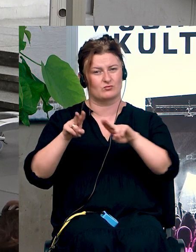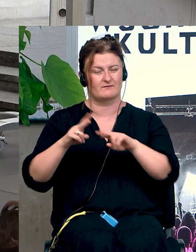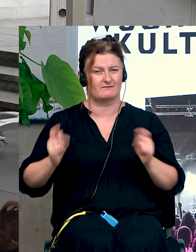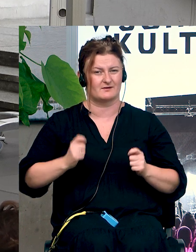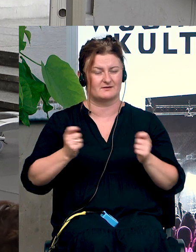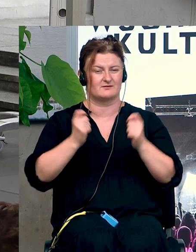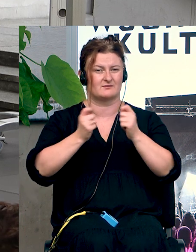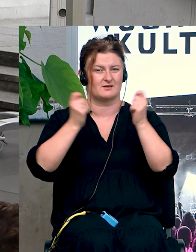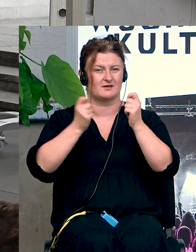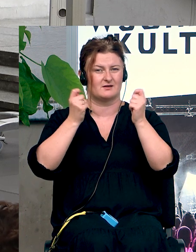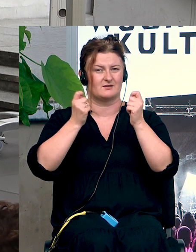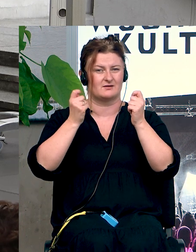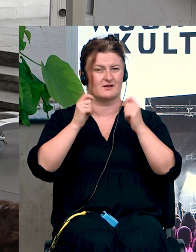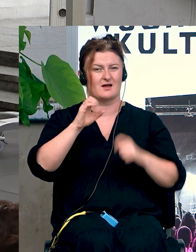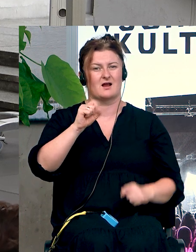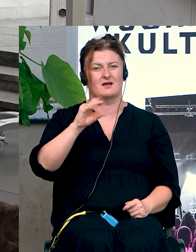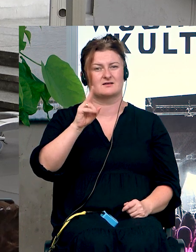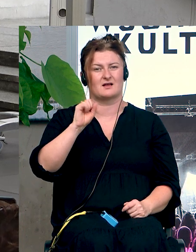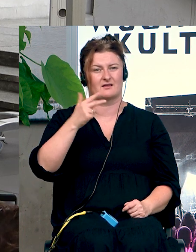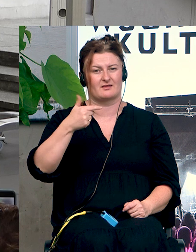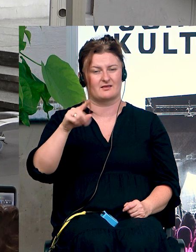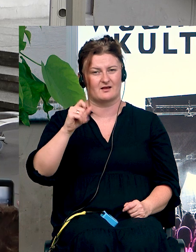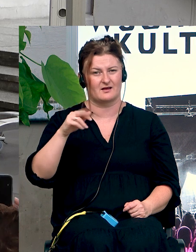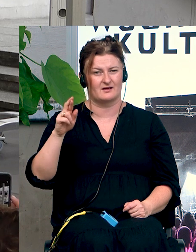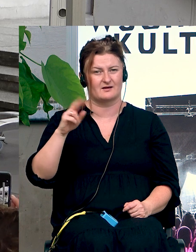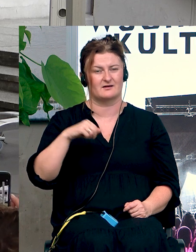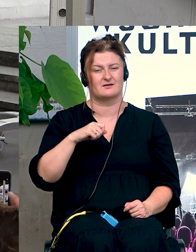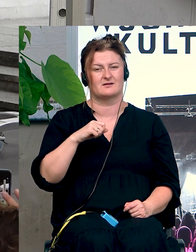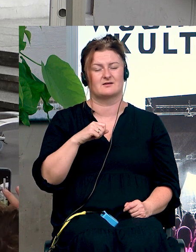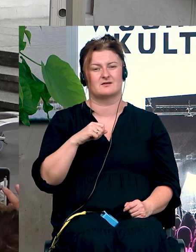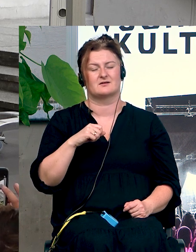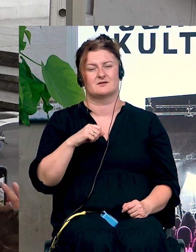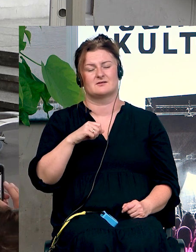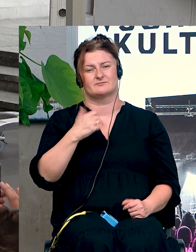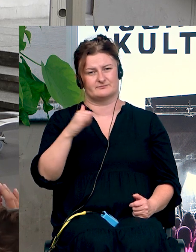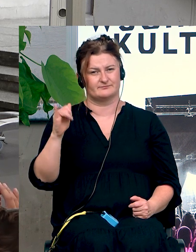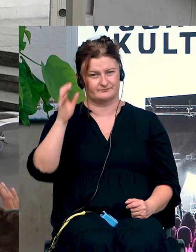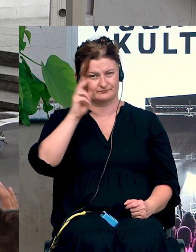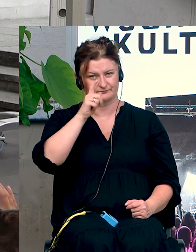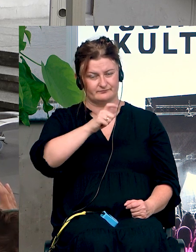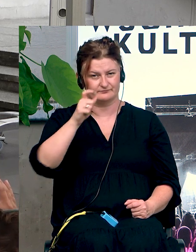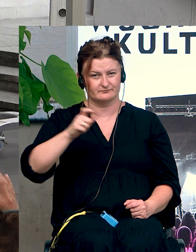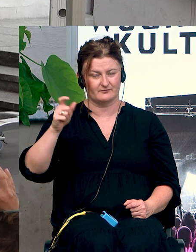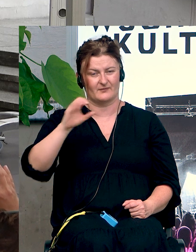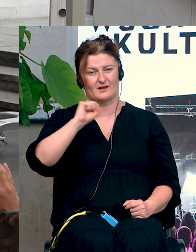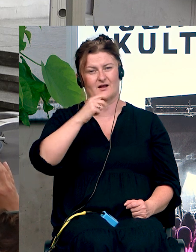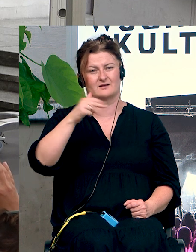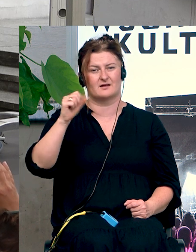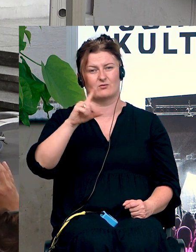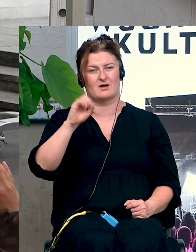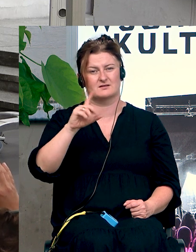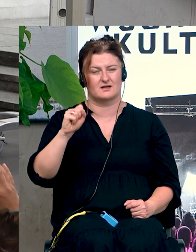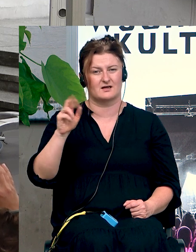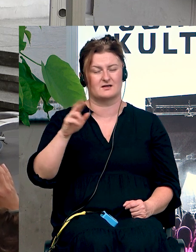festiwalu. Aleksandra Irwancia, Herkusa Kunczysa, Annę Łazar,